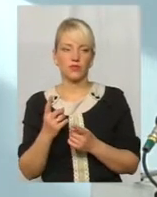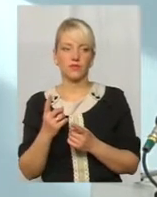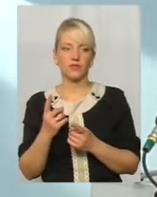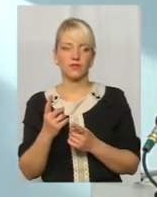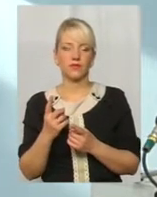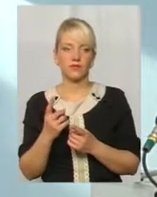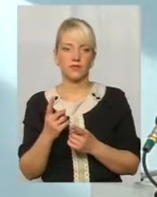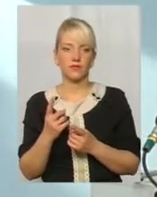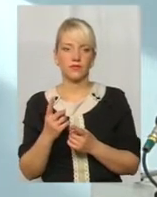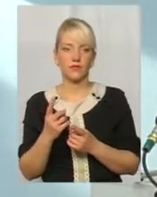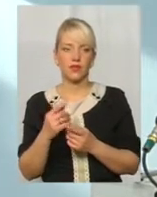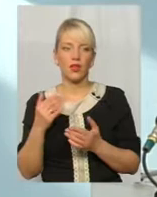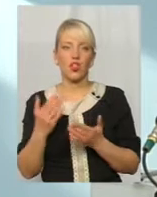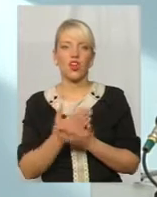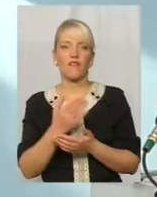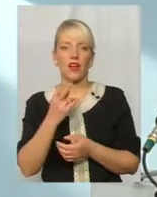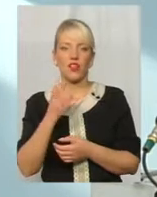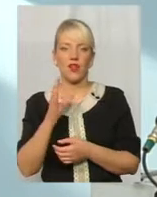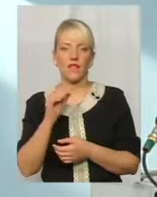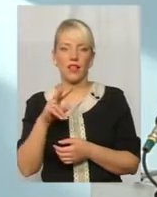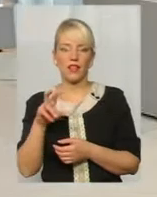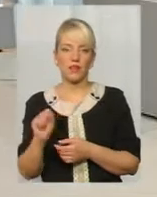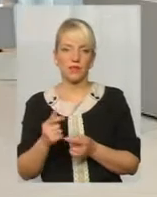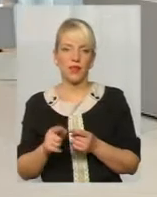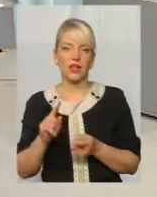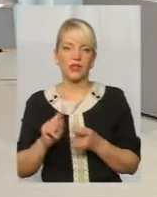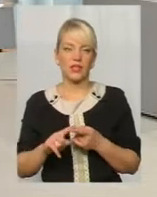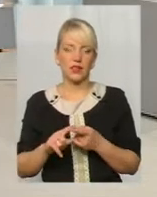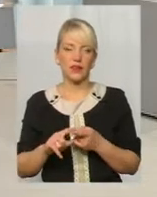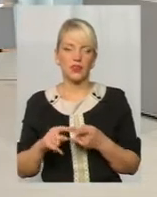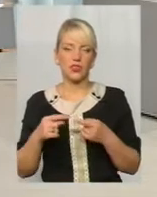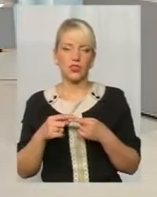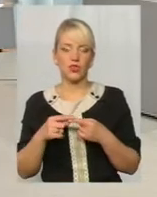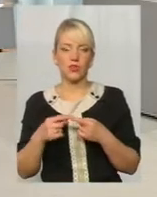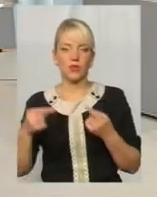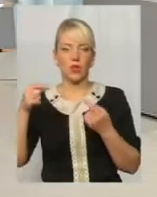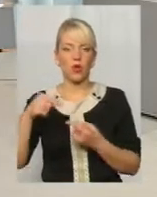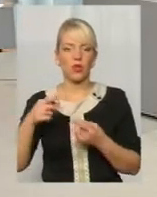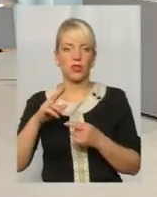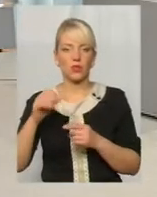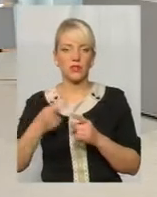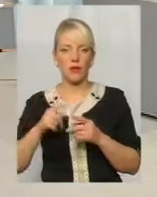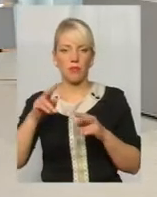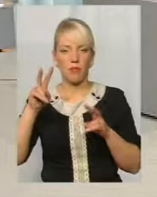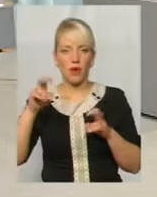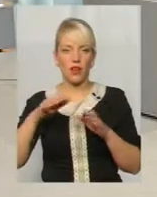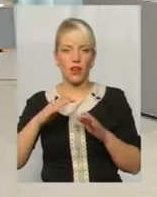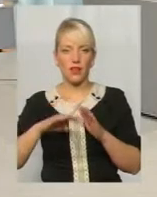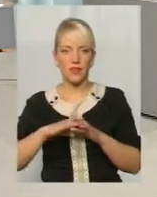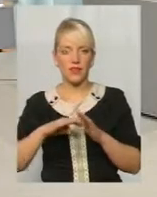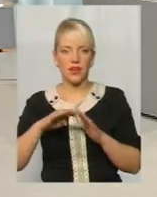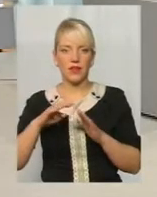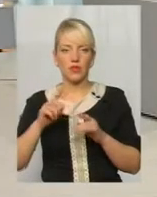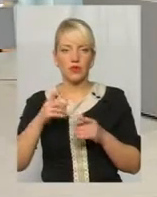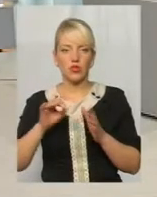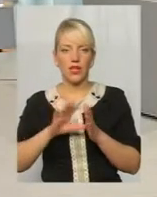вибачте за тавтологію, нова новела, так висловлюватись не можна, але це дуже чітко підходить під це поняття, тому що електронне декларування в